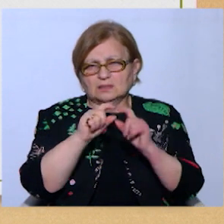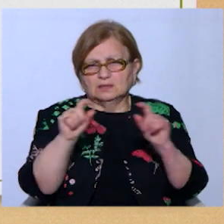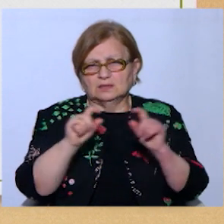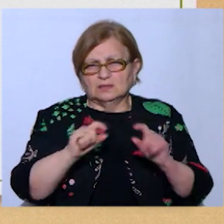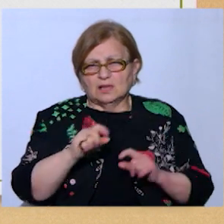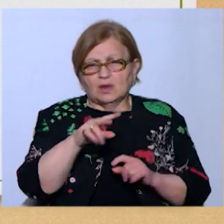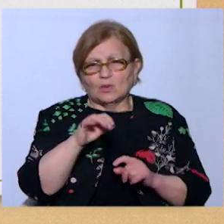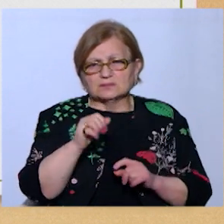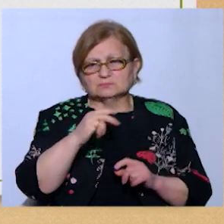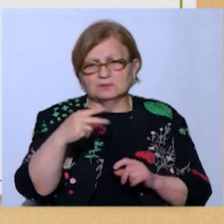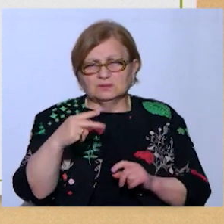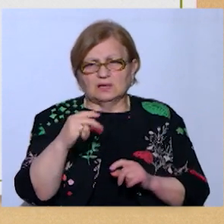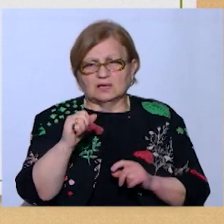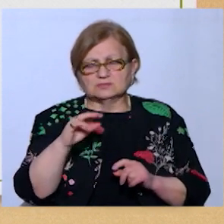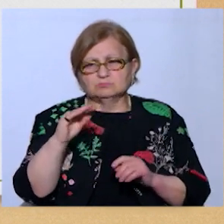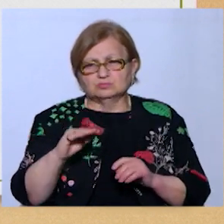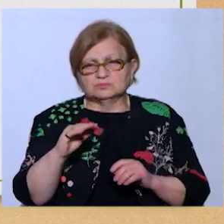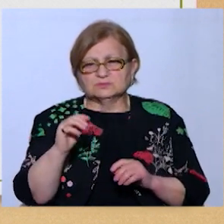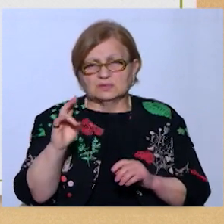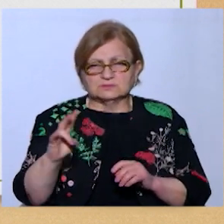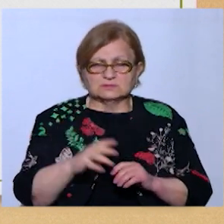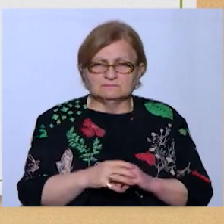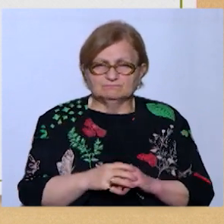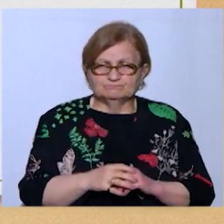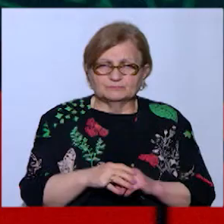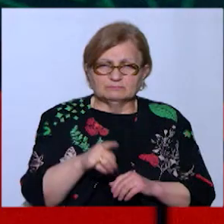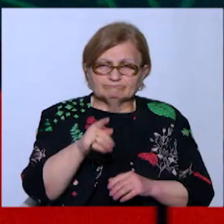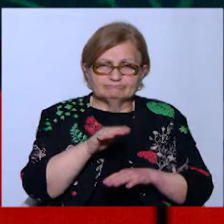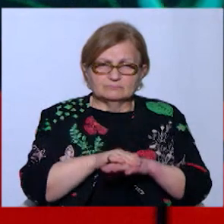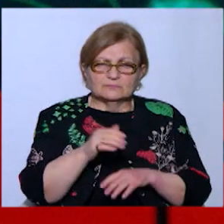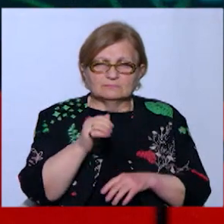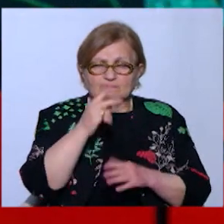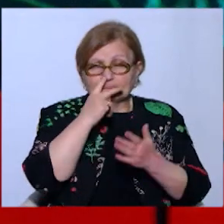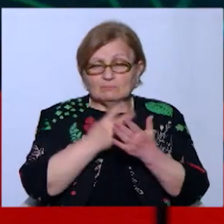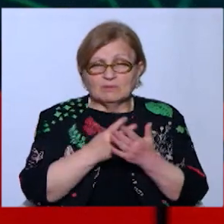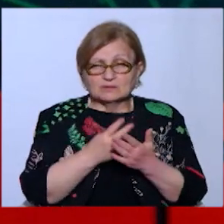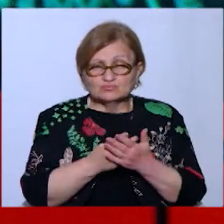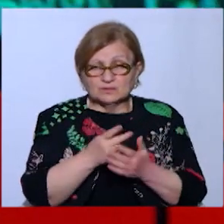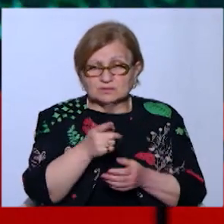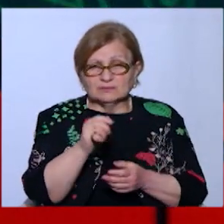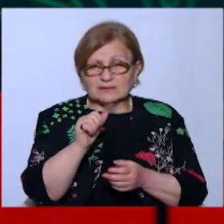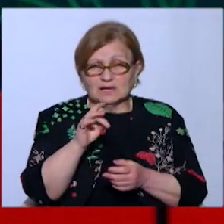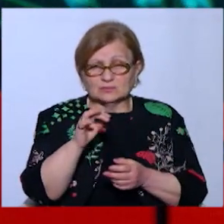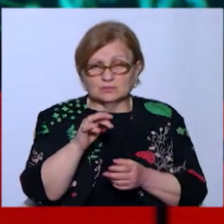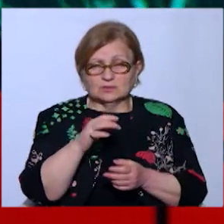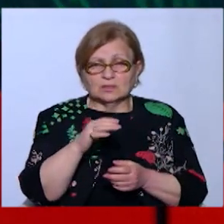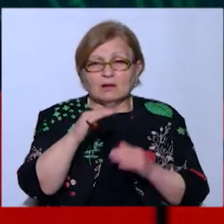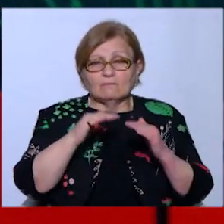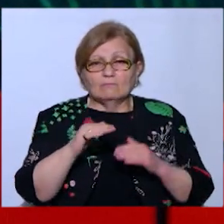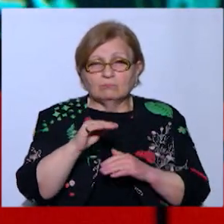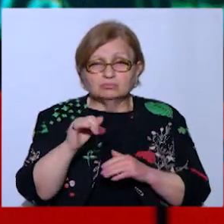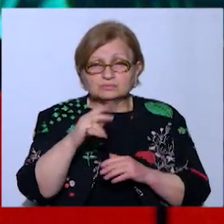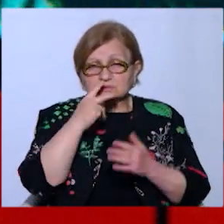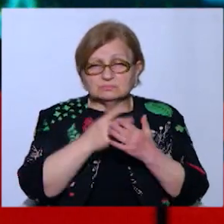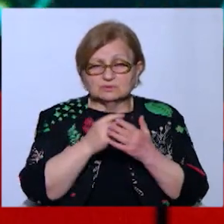ლოგარითმი 100 ფუძით b-ზე. ანუ არგუმენტის მაჩვენებელი და ფუძის მაჩვენებელი